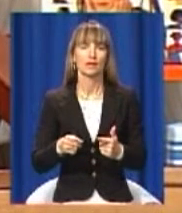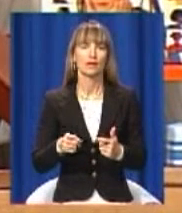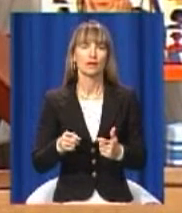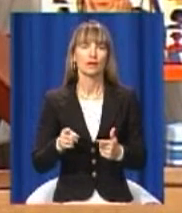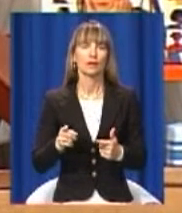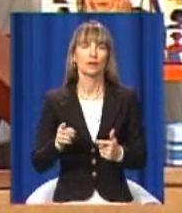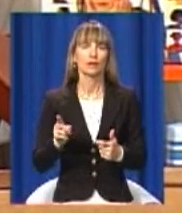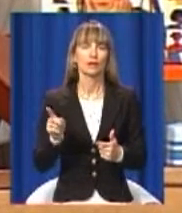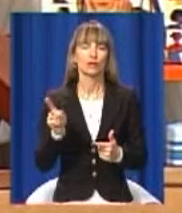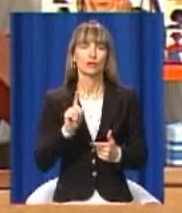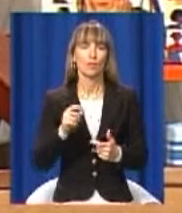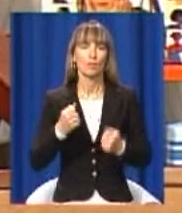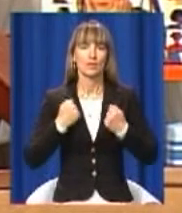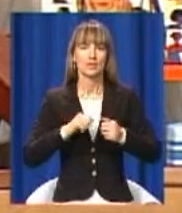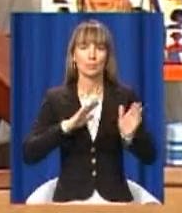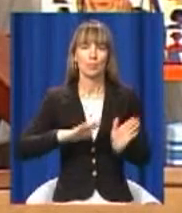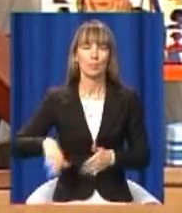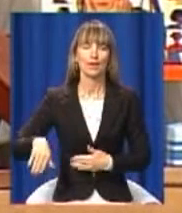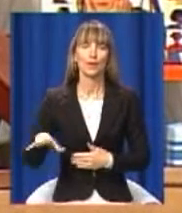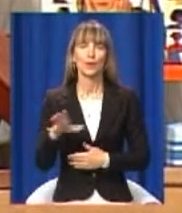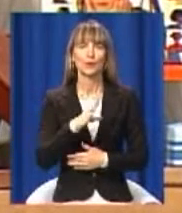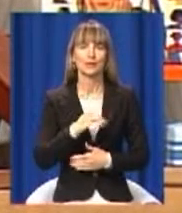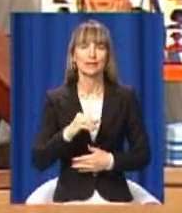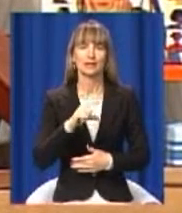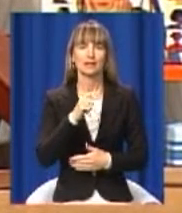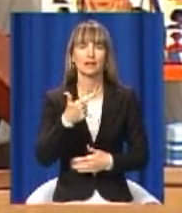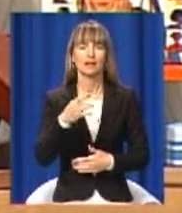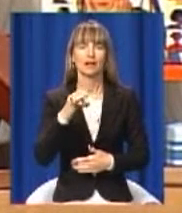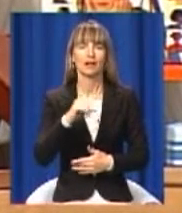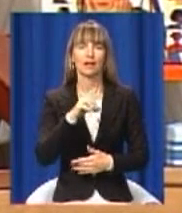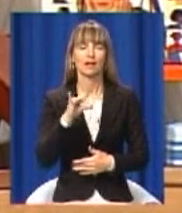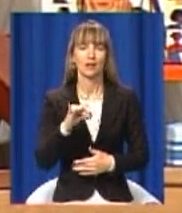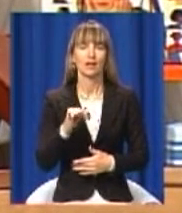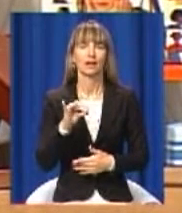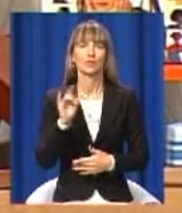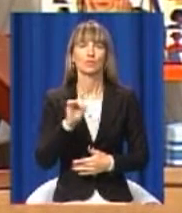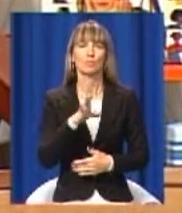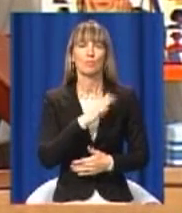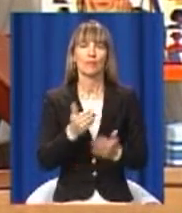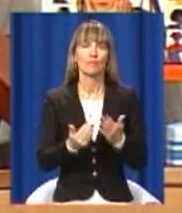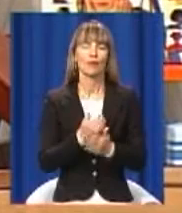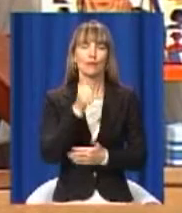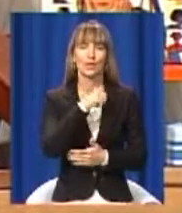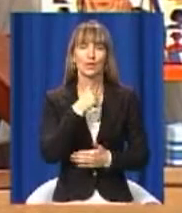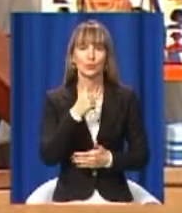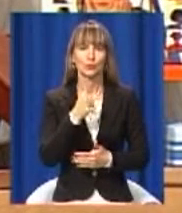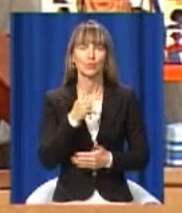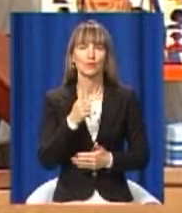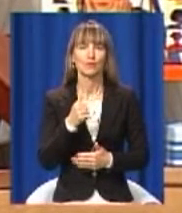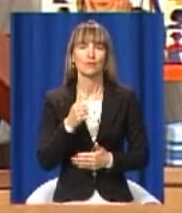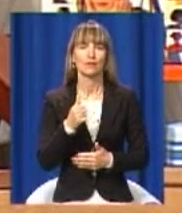щоб змити усі гріхи та недоліки оставити у минулому році. Напередодні свята вони